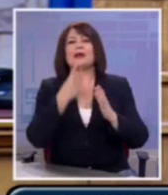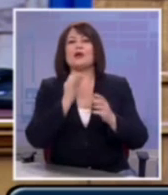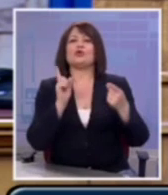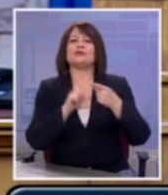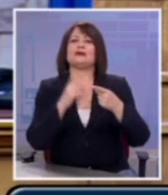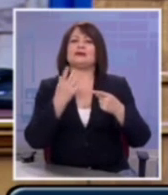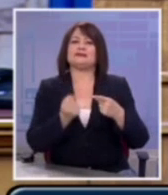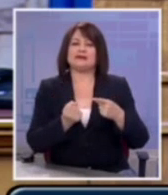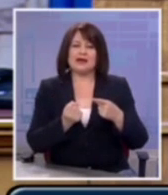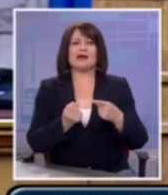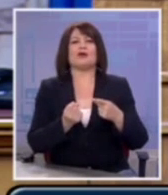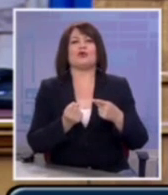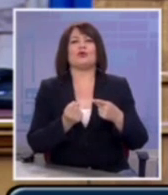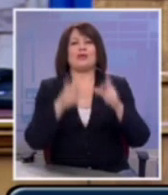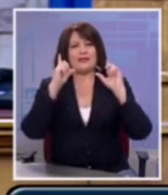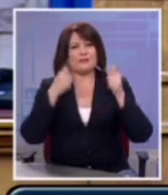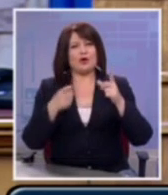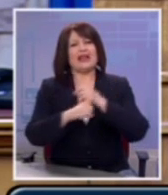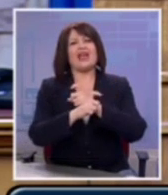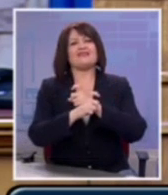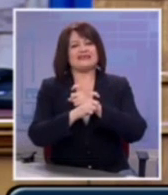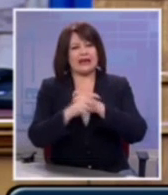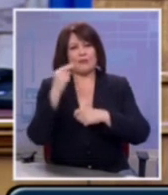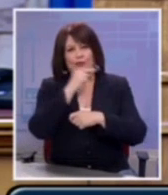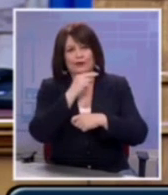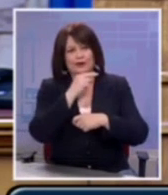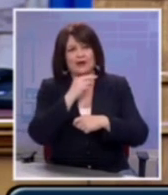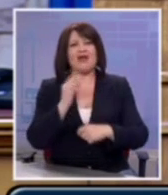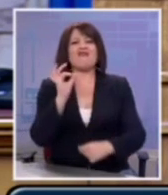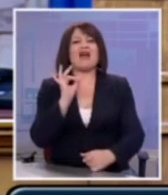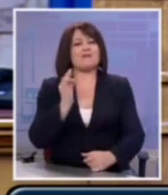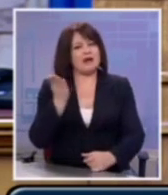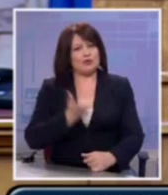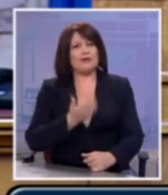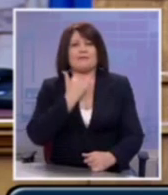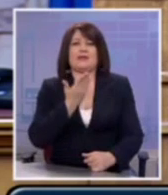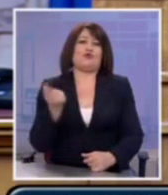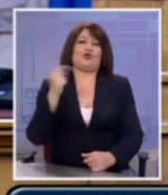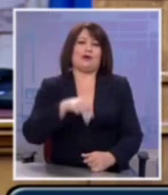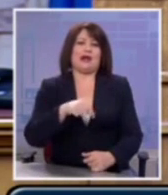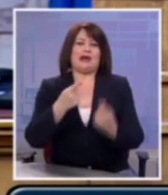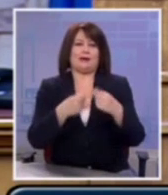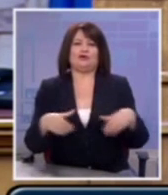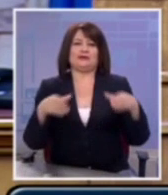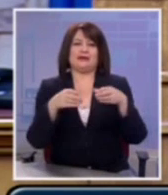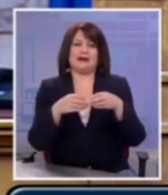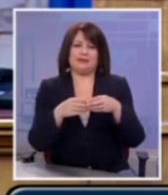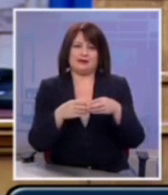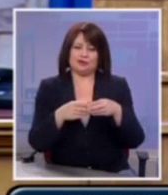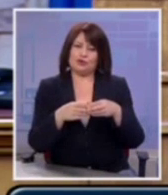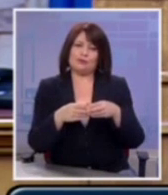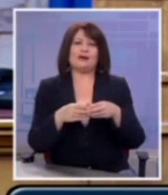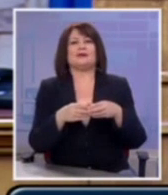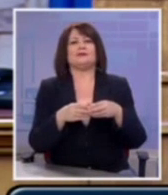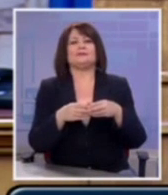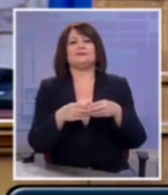συνάντησής μου με τον καγκελάριο της Δημοκρατίας της Αυστρίας, κύριο Βέρναρ Φάιμαν, δεν μπορώ να παραστώ στη σημερινή καταληκτική